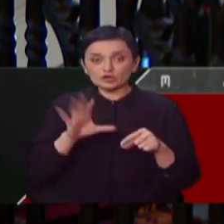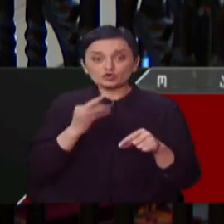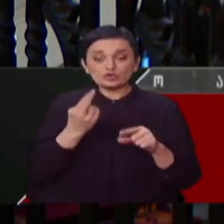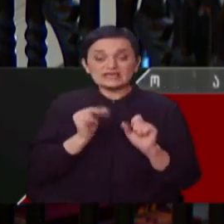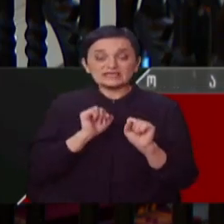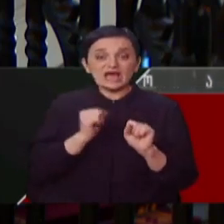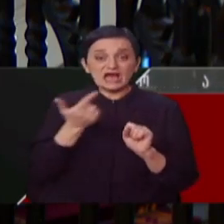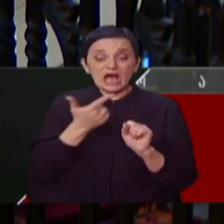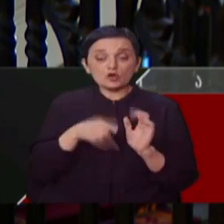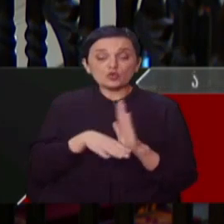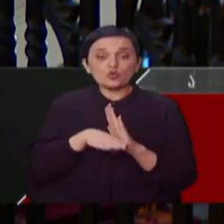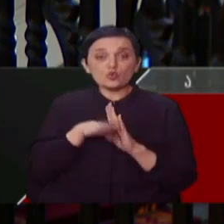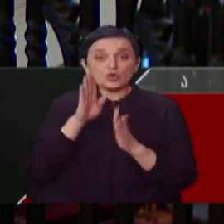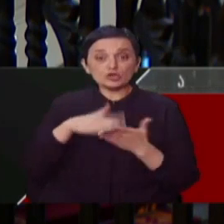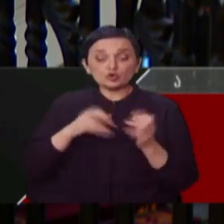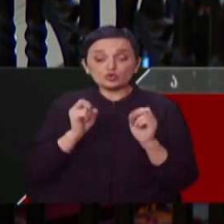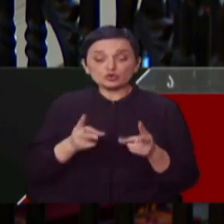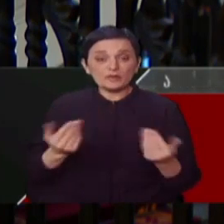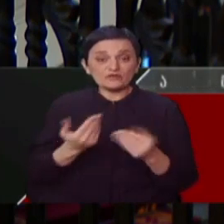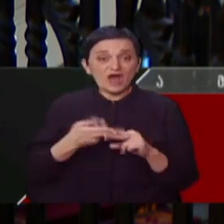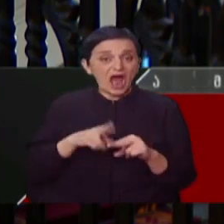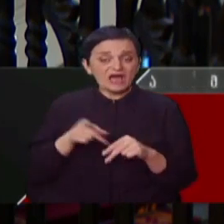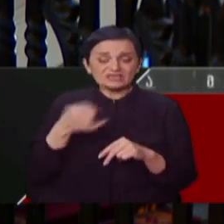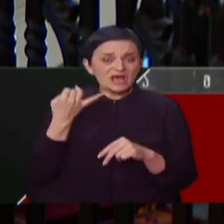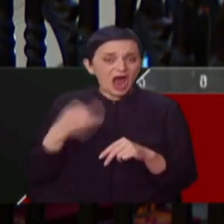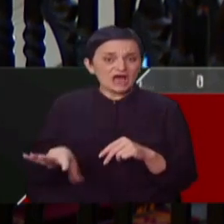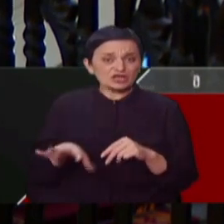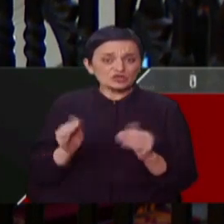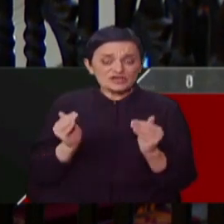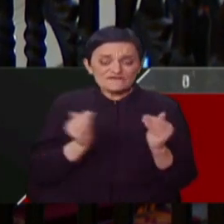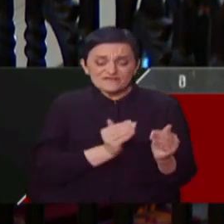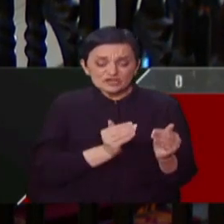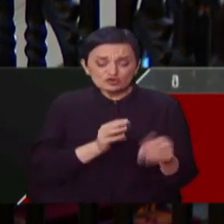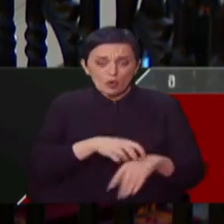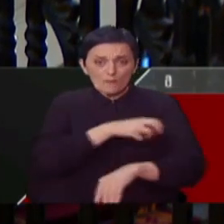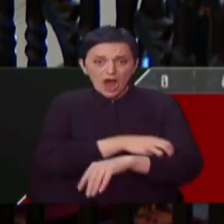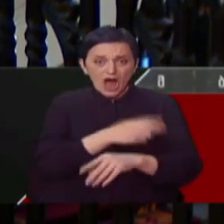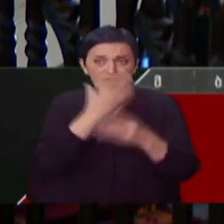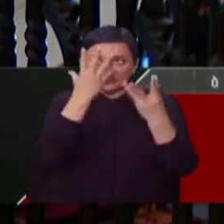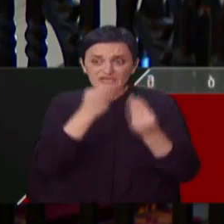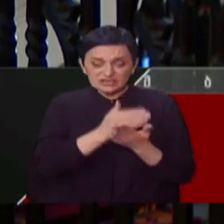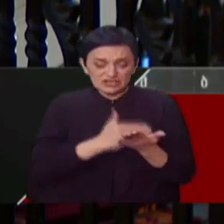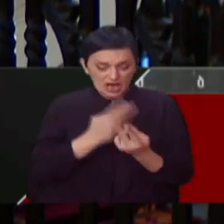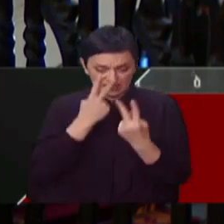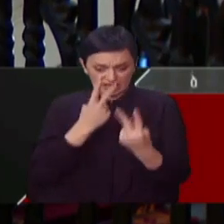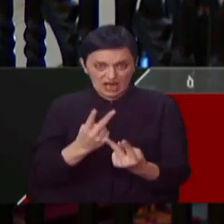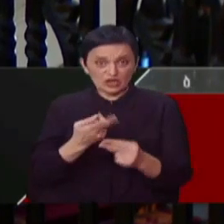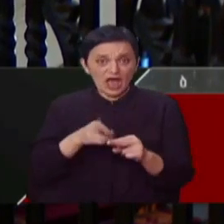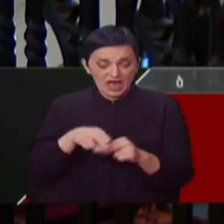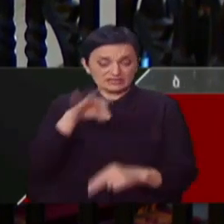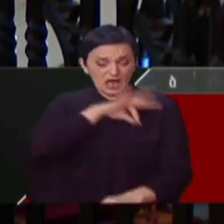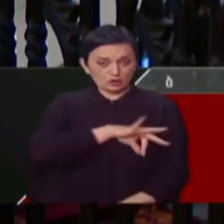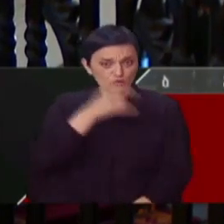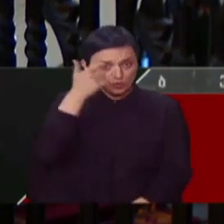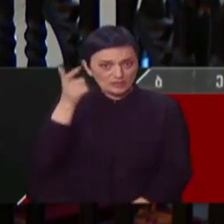სოციალური დაცვის გარანტიები უკეთესი იყოს, უსაფრთხოდ ვიცხოვროთ. ეს არ აინტერესებს. ვიწრო პარტიული დღესასწრიდან ხედავენ ყველაფერს, ეს აწყობს